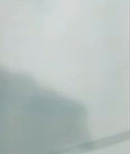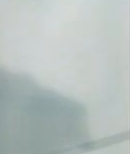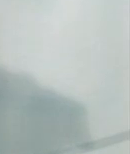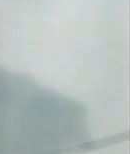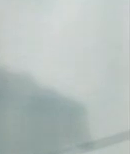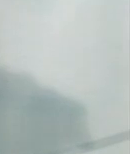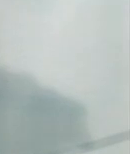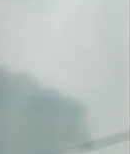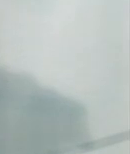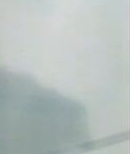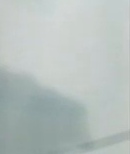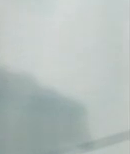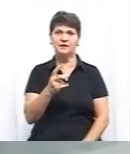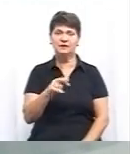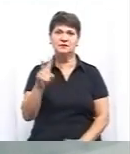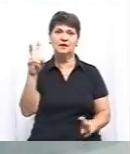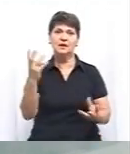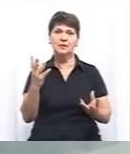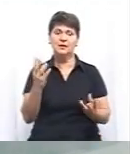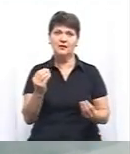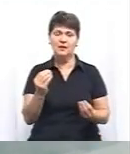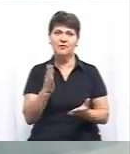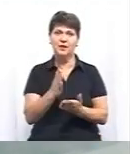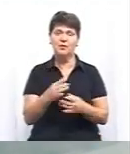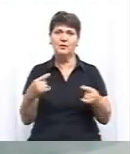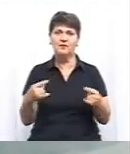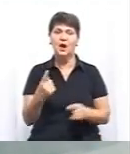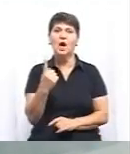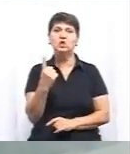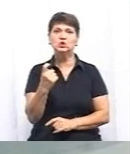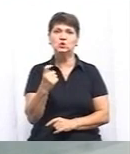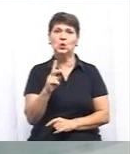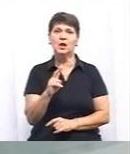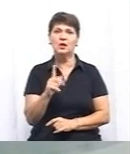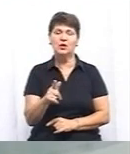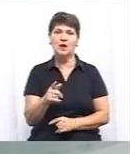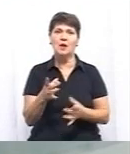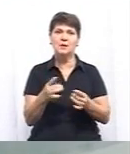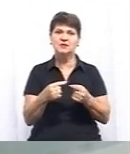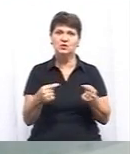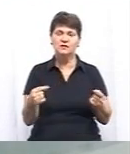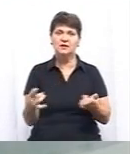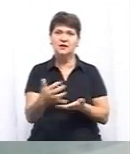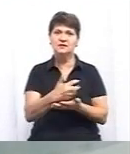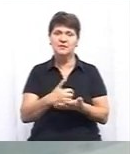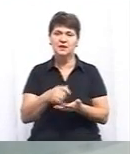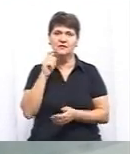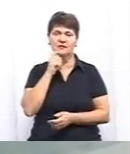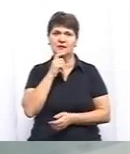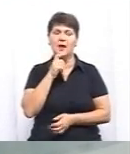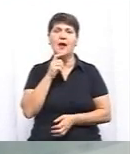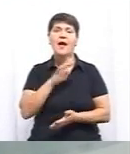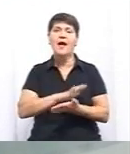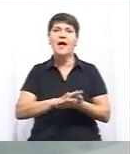Вітаю, 17 вересня, тема дня в прямому ефірі. 100 кілограмів вторсировини назбирали у Вінниці за 3 дні проєкту